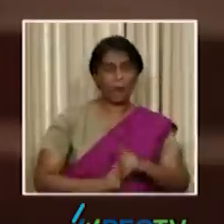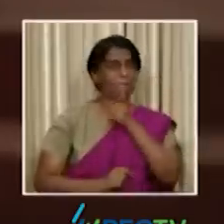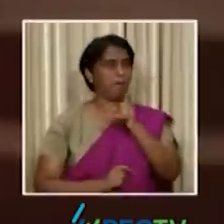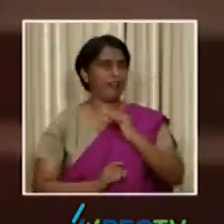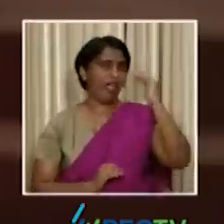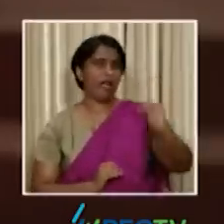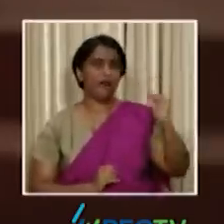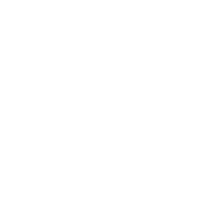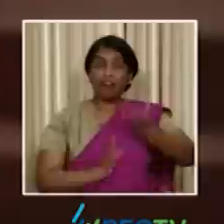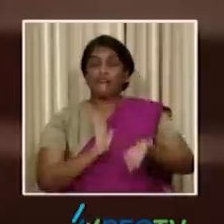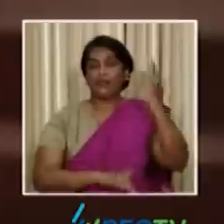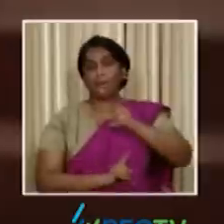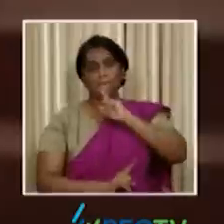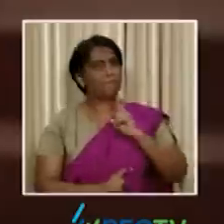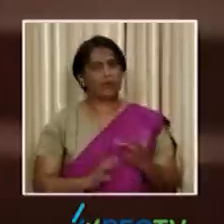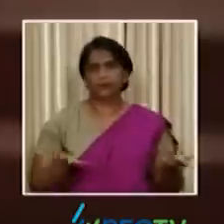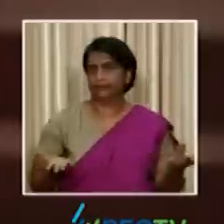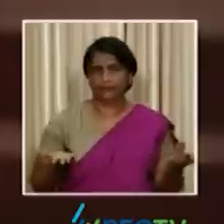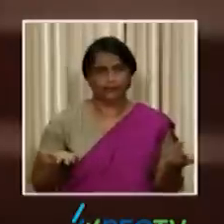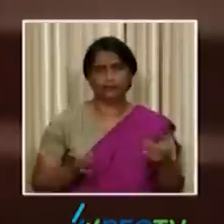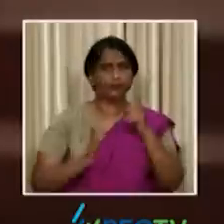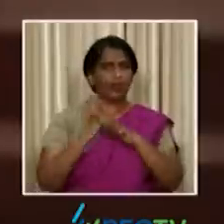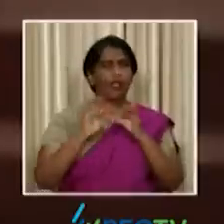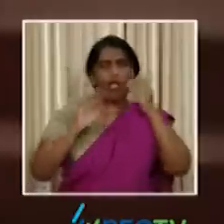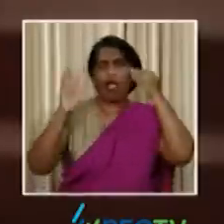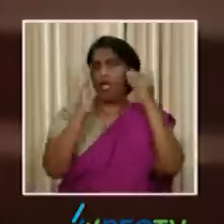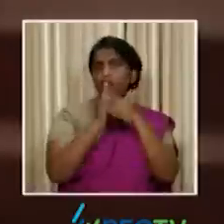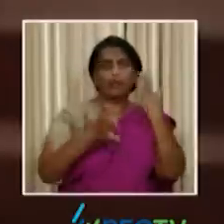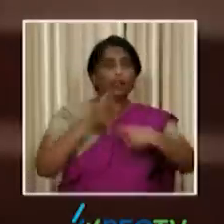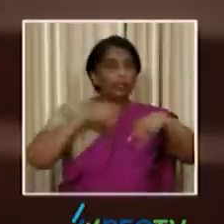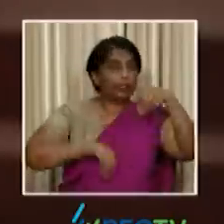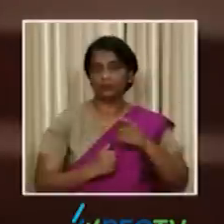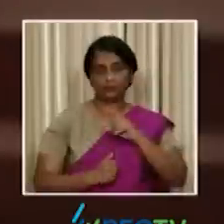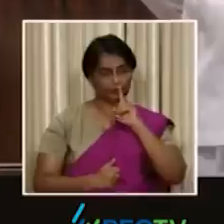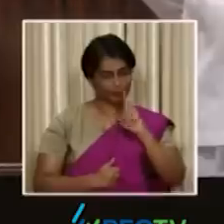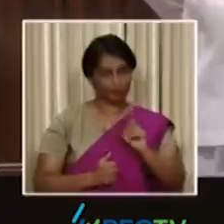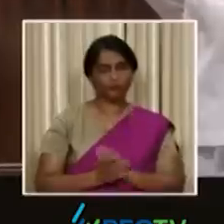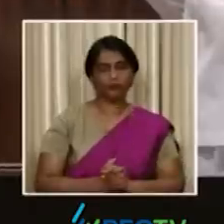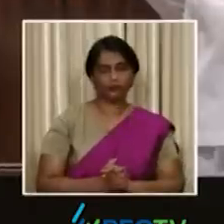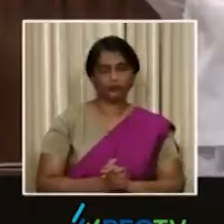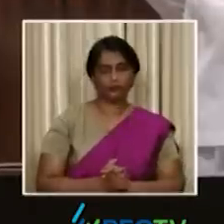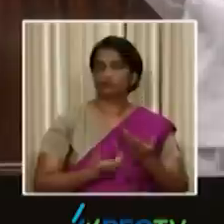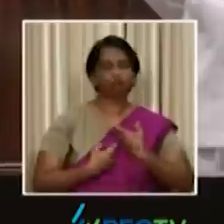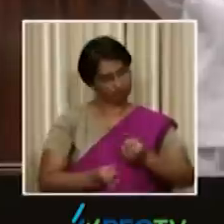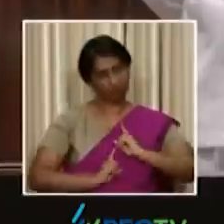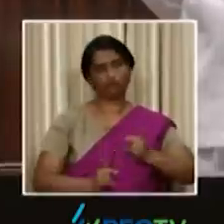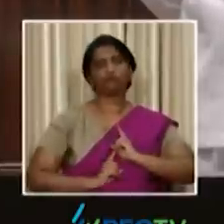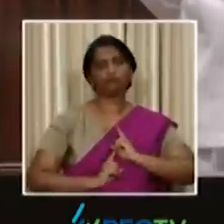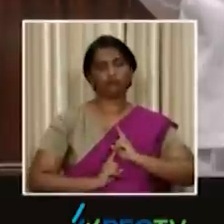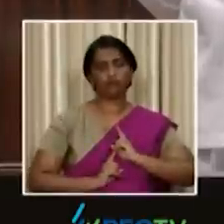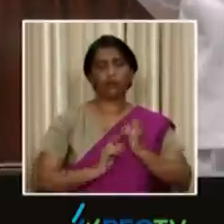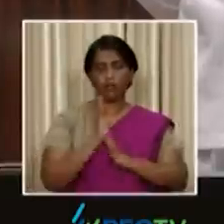වැඩි කරාම බයිනෝ වැඩි කරා කියලා. මේක ඒගොල්ලන්ගේ අරමුණක් නැහැ. ඒගොල්ලන් දේශපාලන න්‍යායපත්‍රකට යනවා කියුවේ ඒකයි. මගේ තීරණයේ වෙනසක් නැහැ.